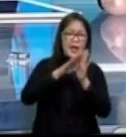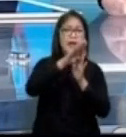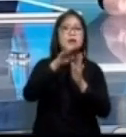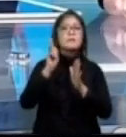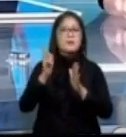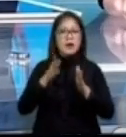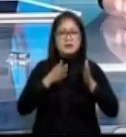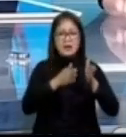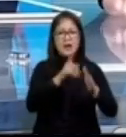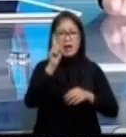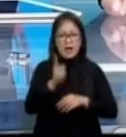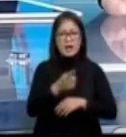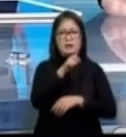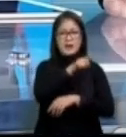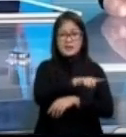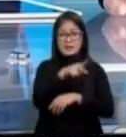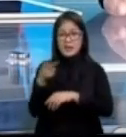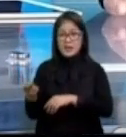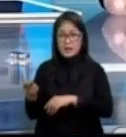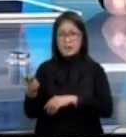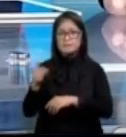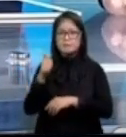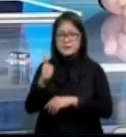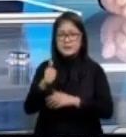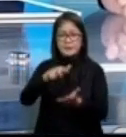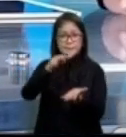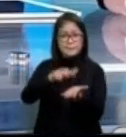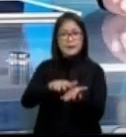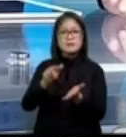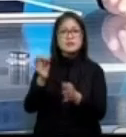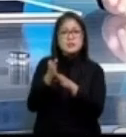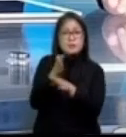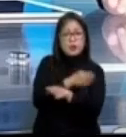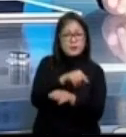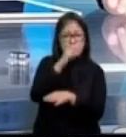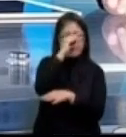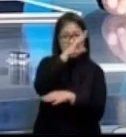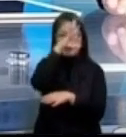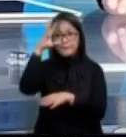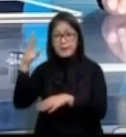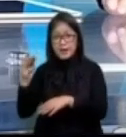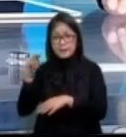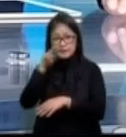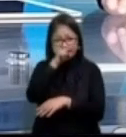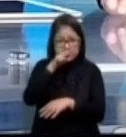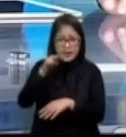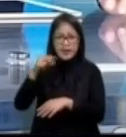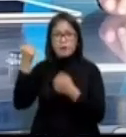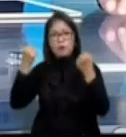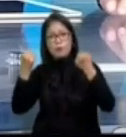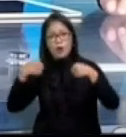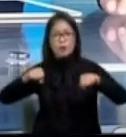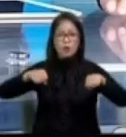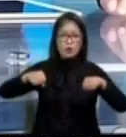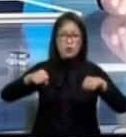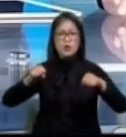maka aturan ganjil genap bisa berlaku seperti sebelumnya, yaitu dari pagi hingga malam hari. Petugas mengecek data pengendara secara berkala untuk menghindari